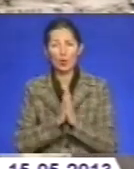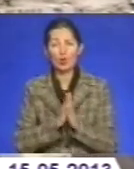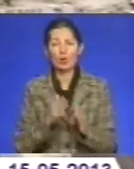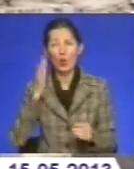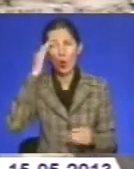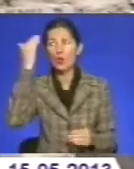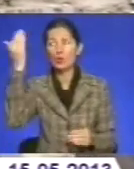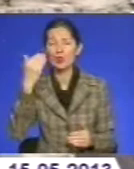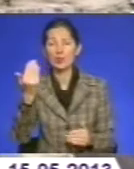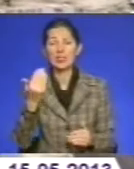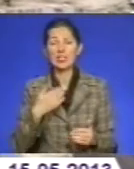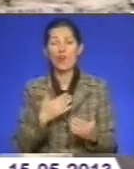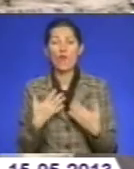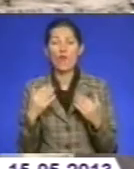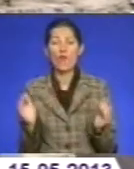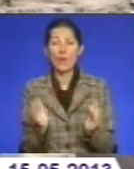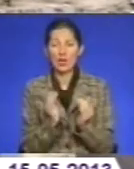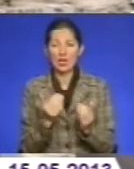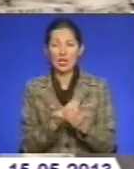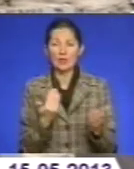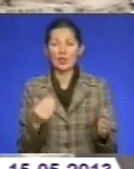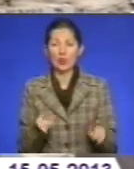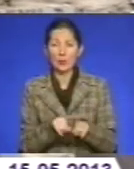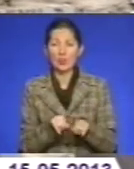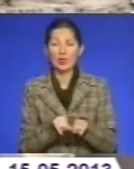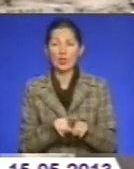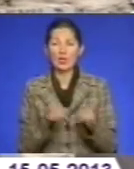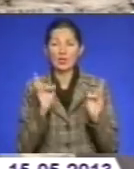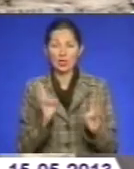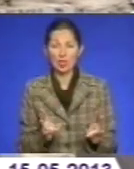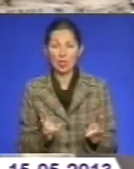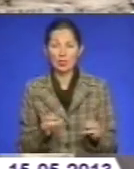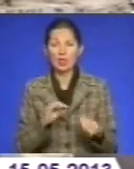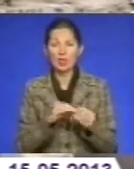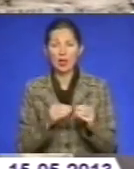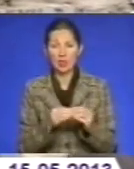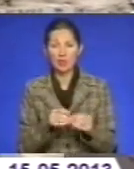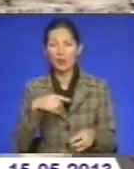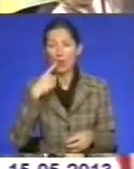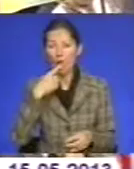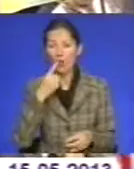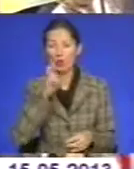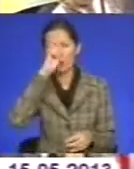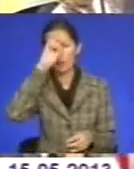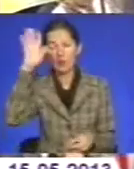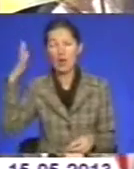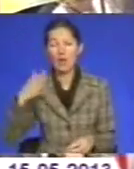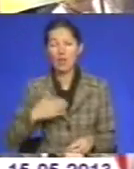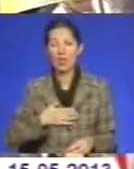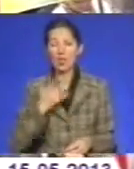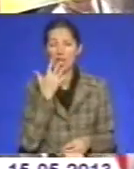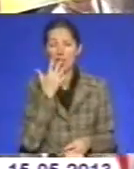нас вберіг від подібних нещасть і негараздів. І говоримо: слава нашій